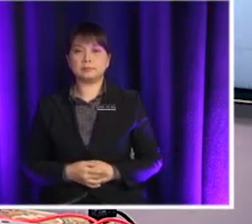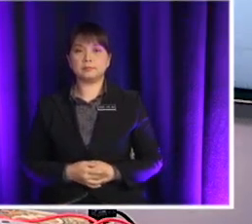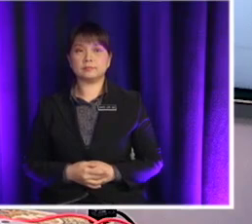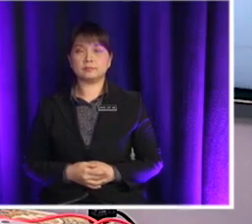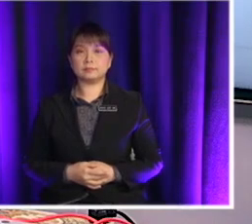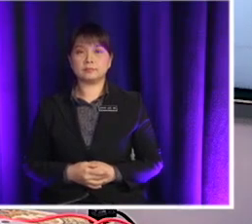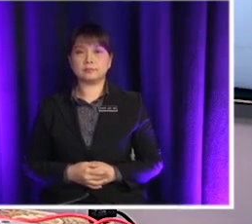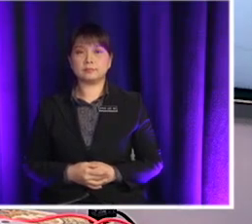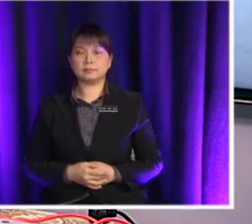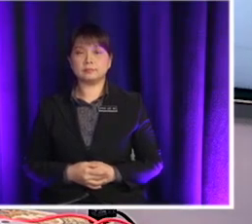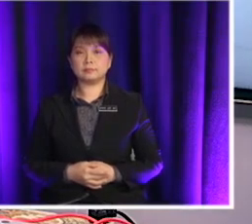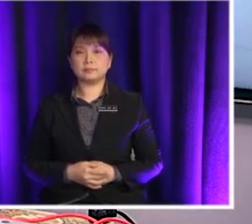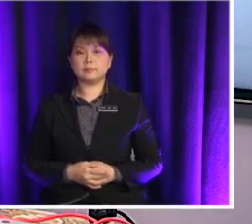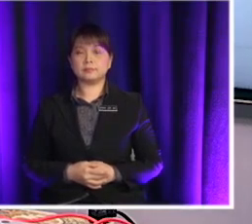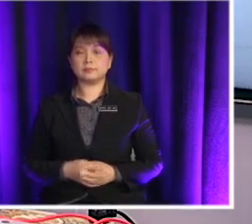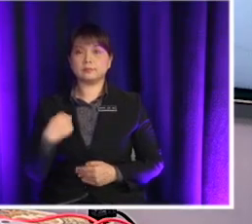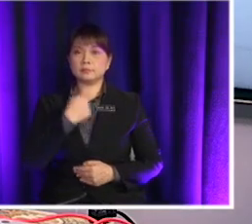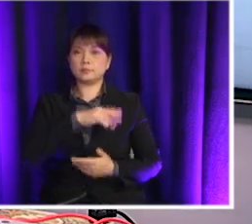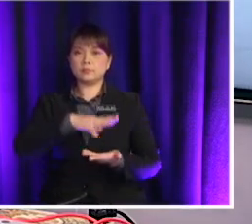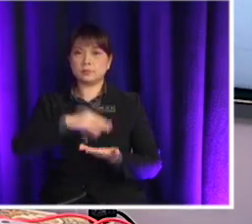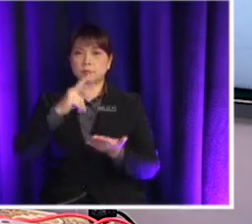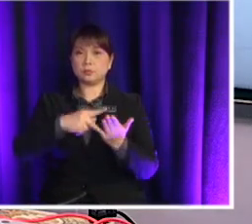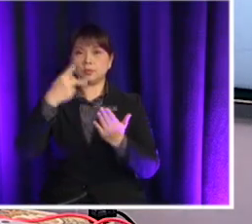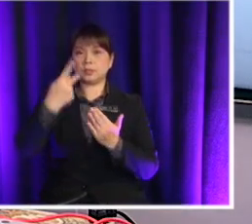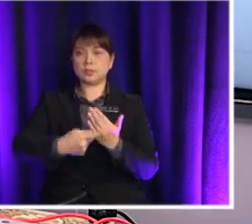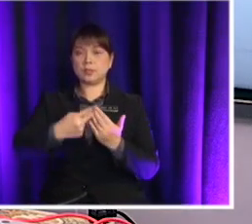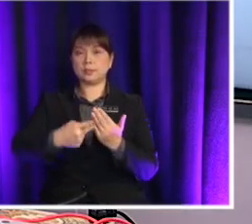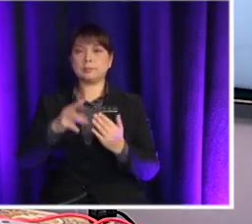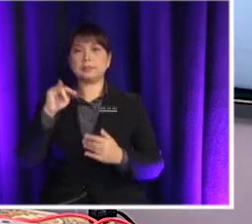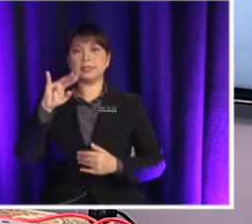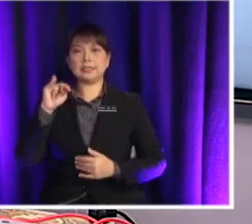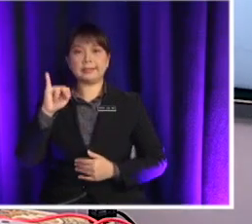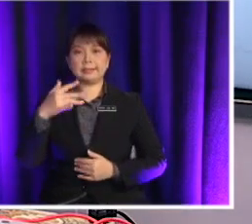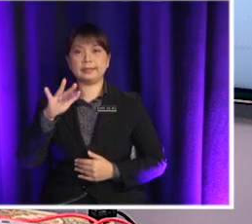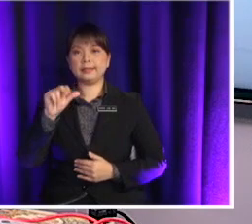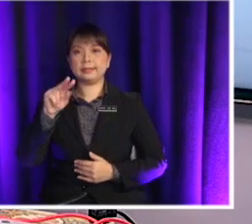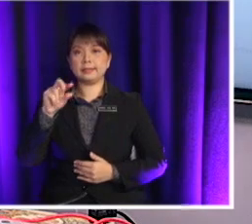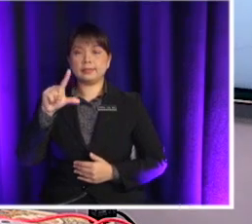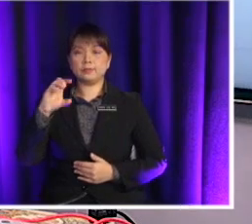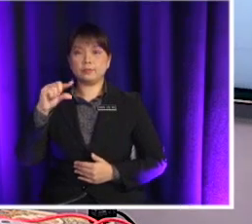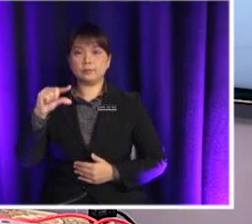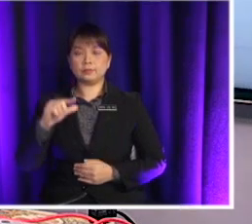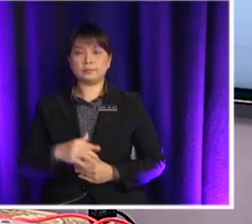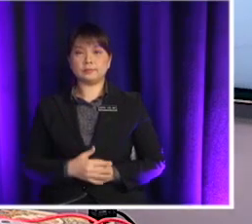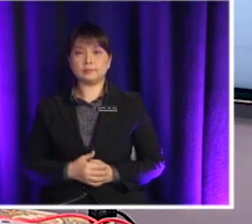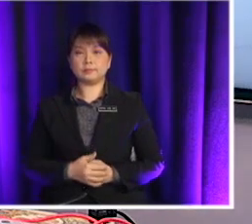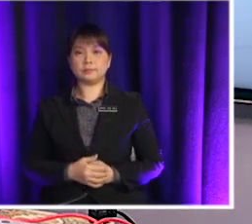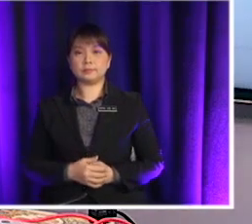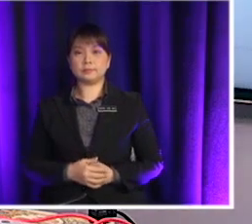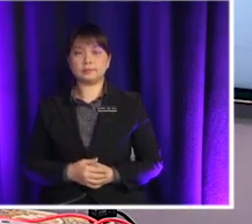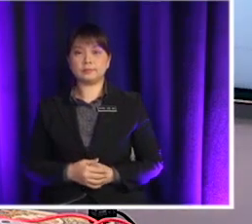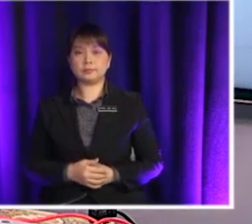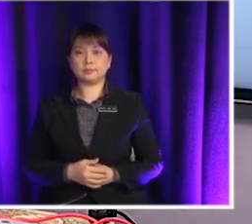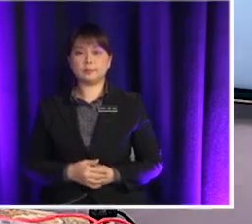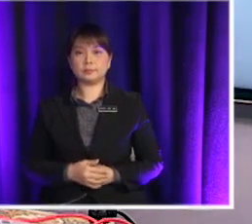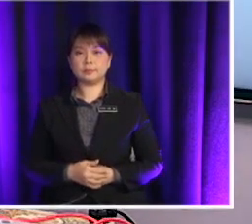belajar tentang projek mini litar analog dan tadi terkial-kial jugalah saya nak siapkan litar analog ni. Tapi kita nak